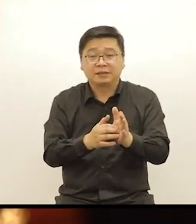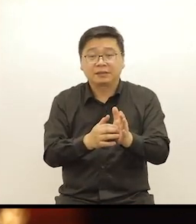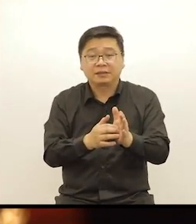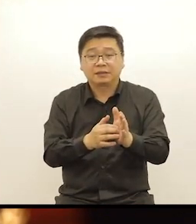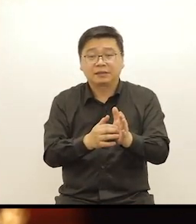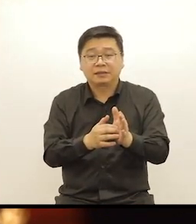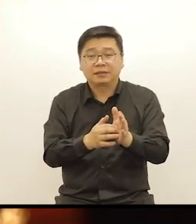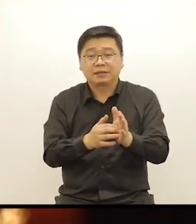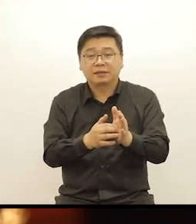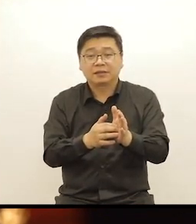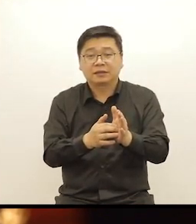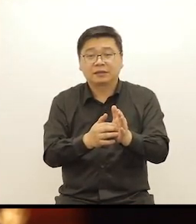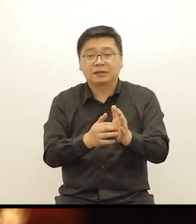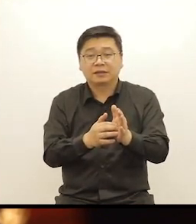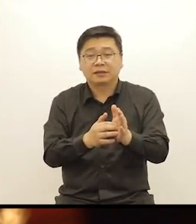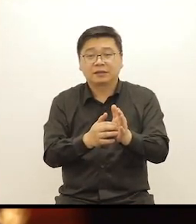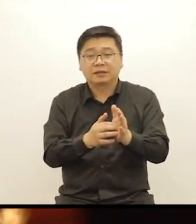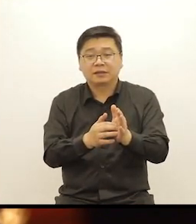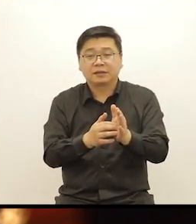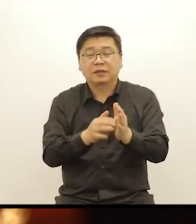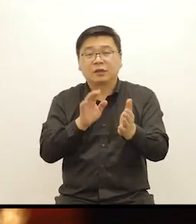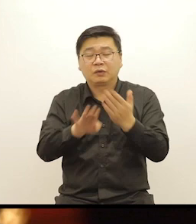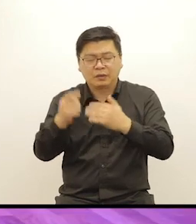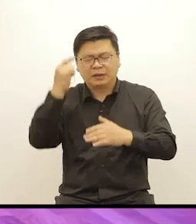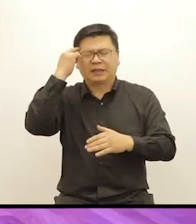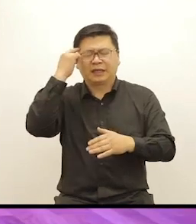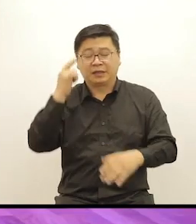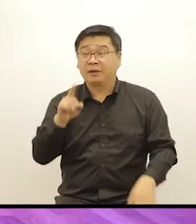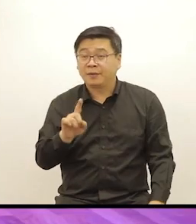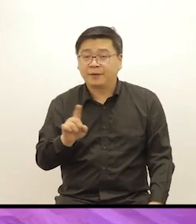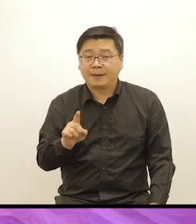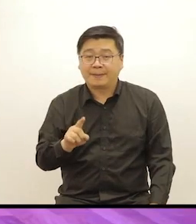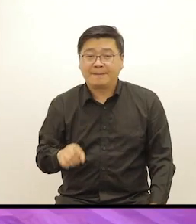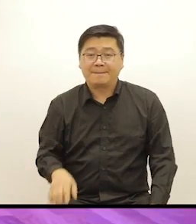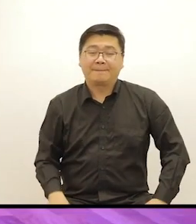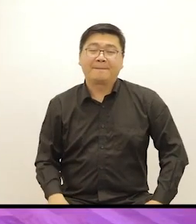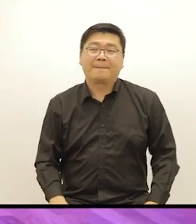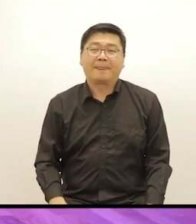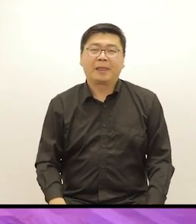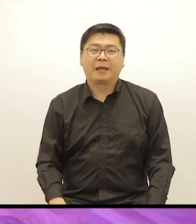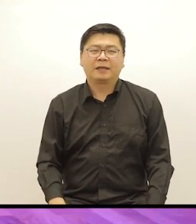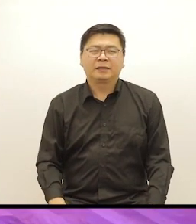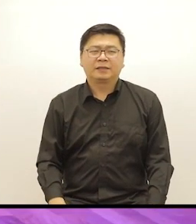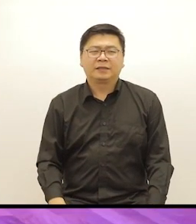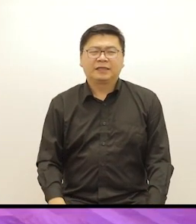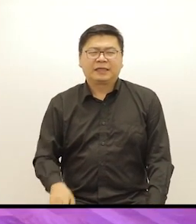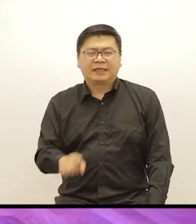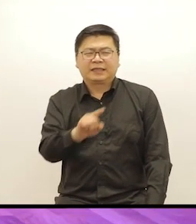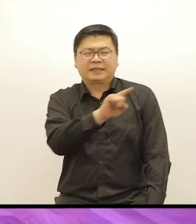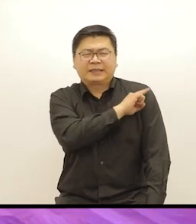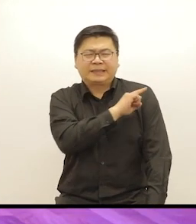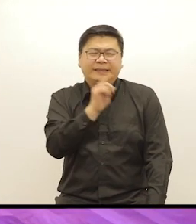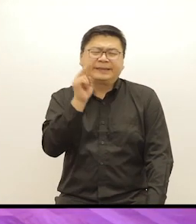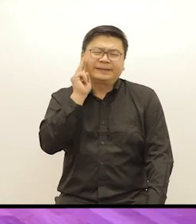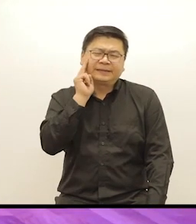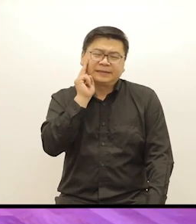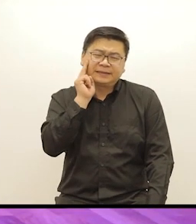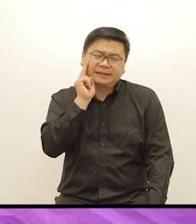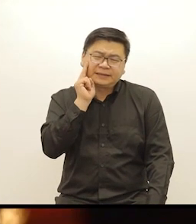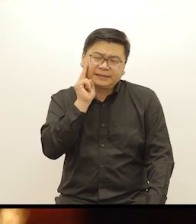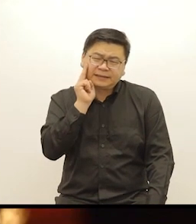앙상블 연주는 어느 정도 네. 그래도 성공적으로 끝을 내고 생각했던